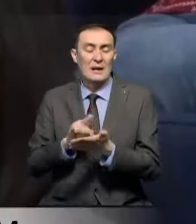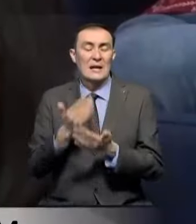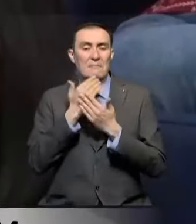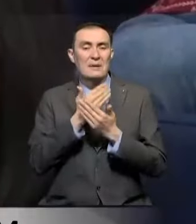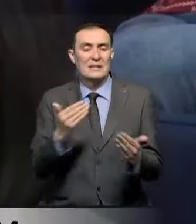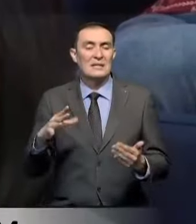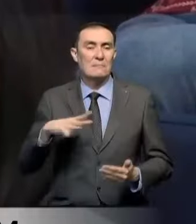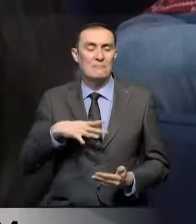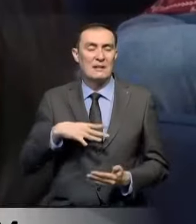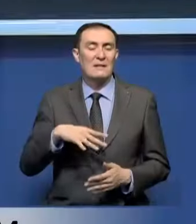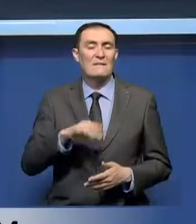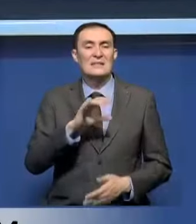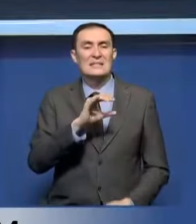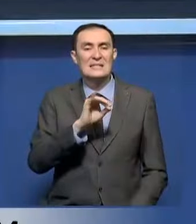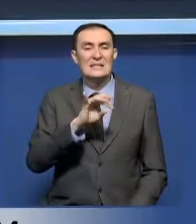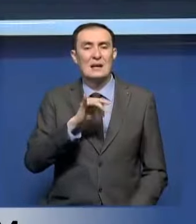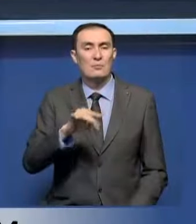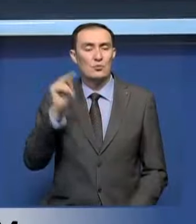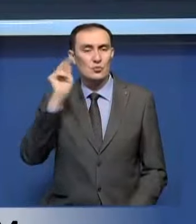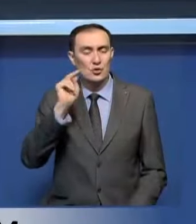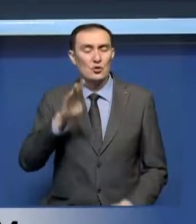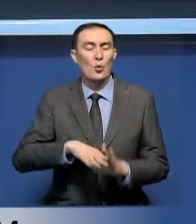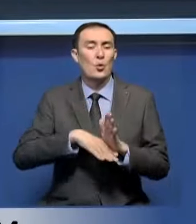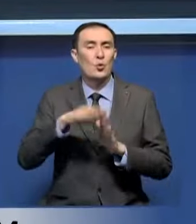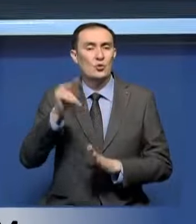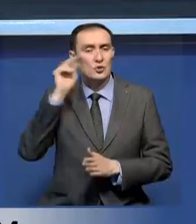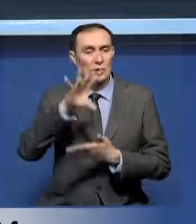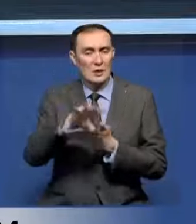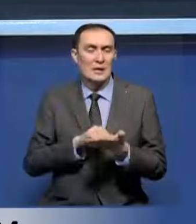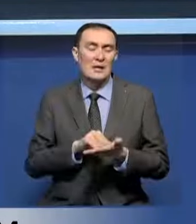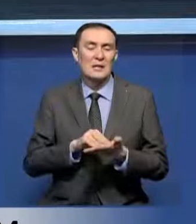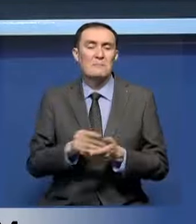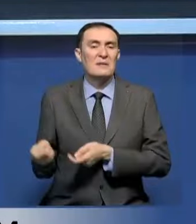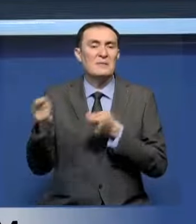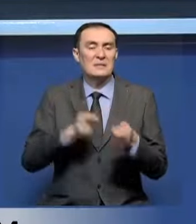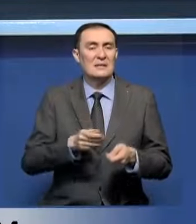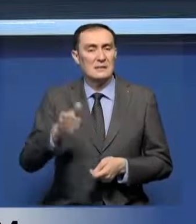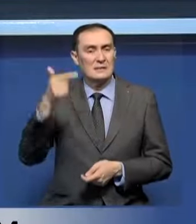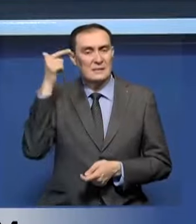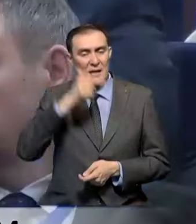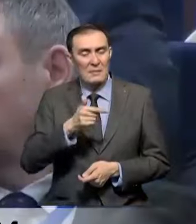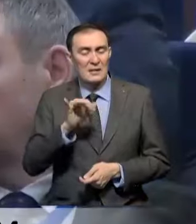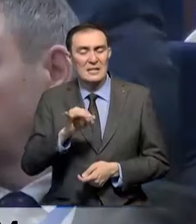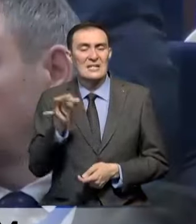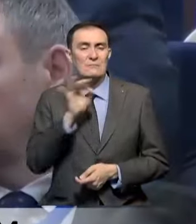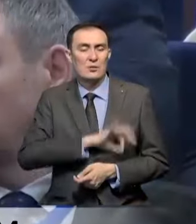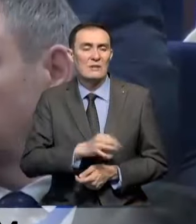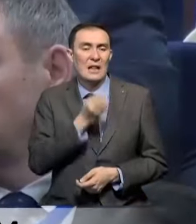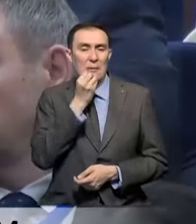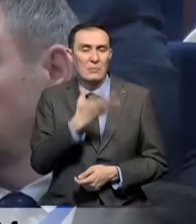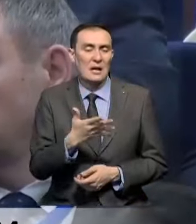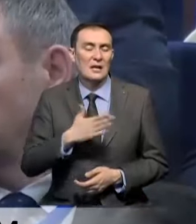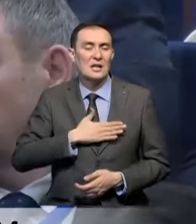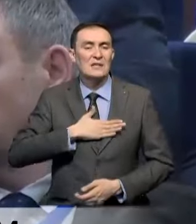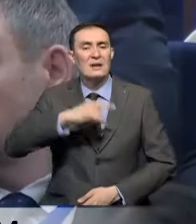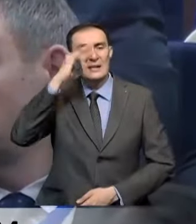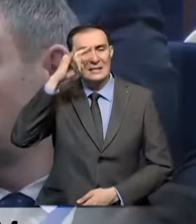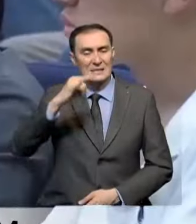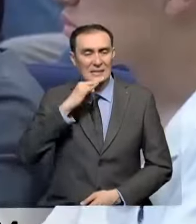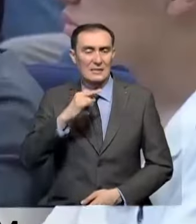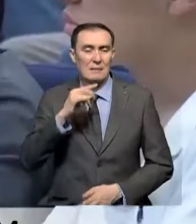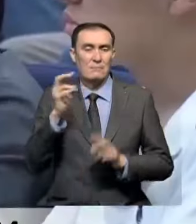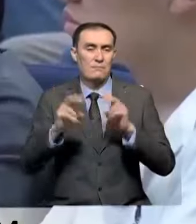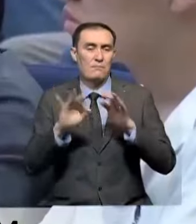последних состоялся в Сингапуре учиться у лучших привести знания в страну и использовать их на благо отечественных ноу-хау